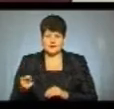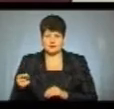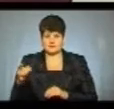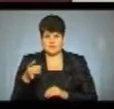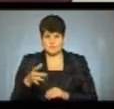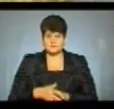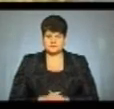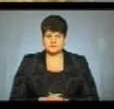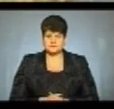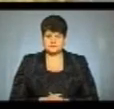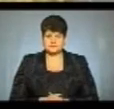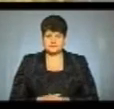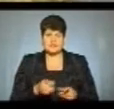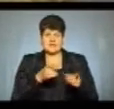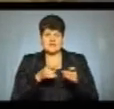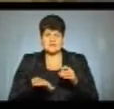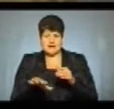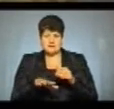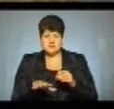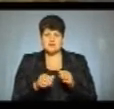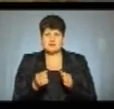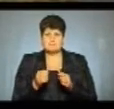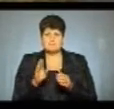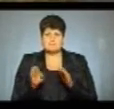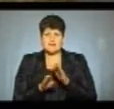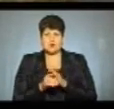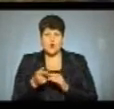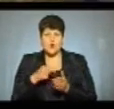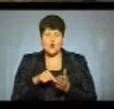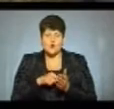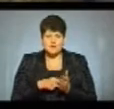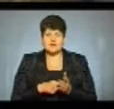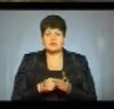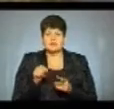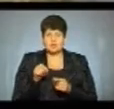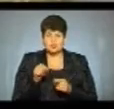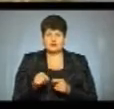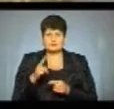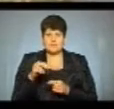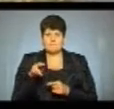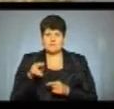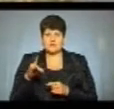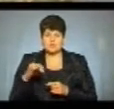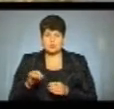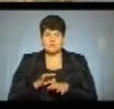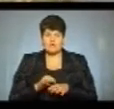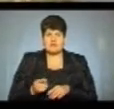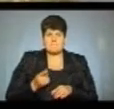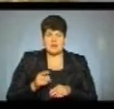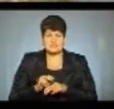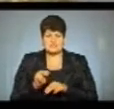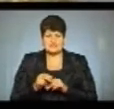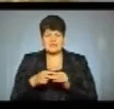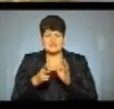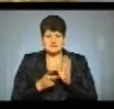група. Ми на стрільбищі біатлонної бази у Підгородньому. В ці хвилини за моєю спиною Дмитро Підручний проводить майстер-клас для 17